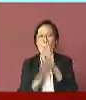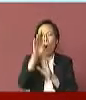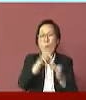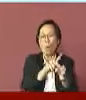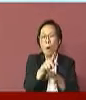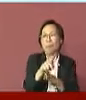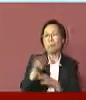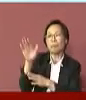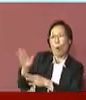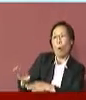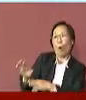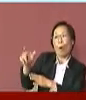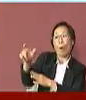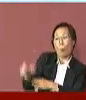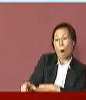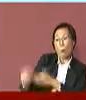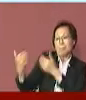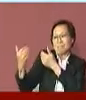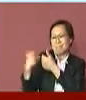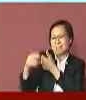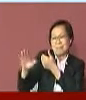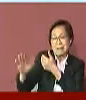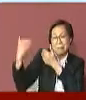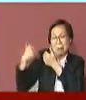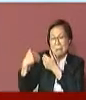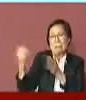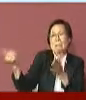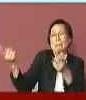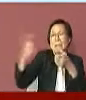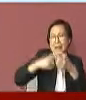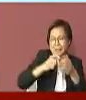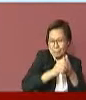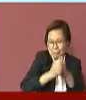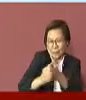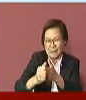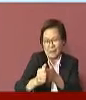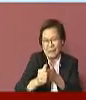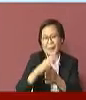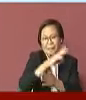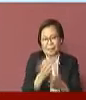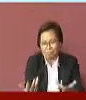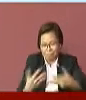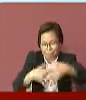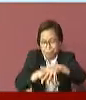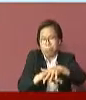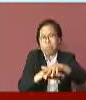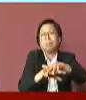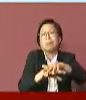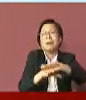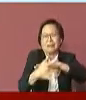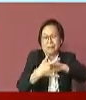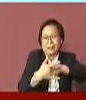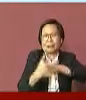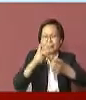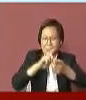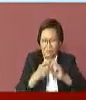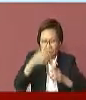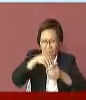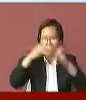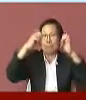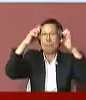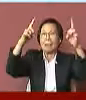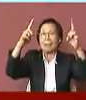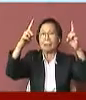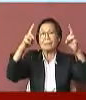pihak berkepentingan berkaitan kepimpinan dan pengintegrasian teknologi digital dalam